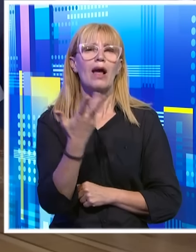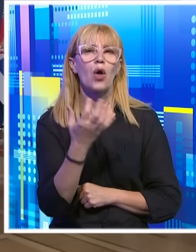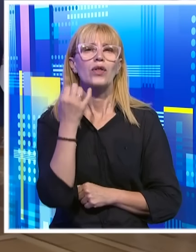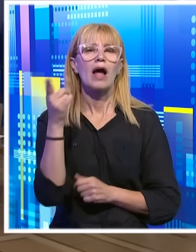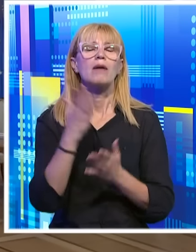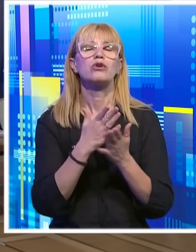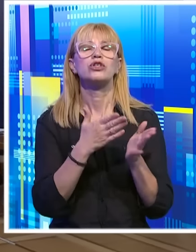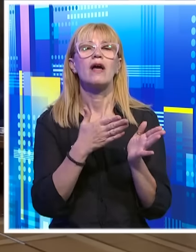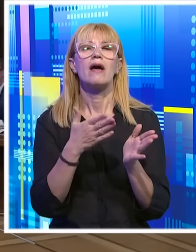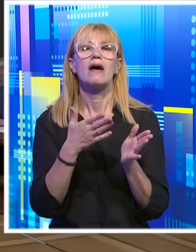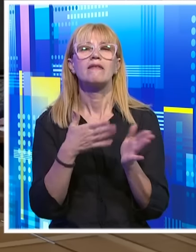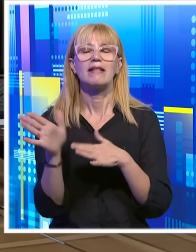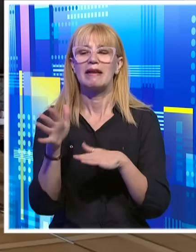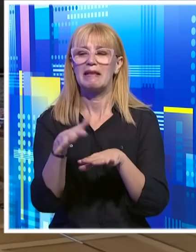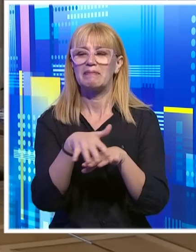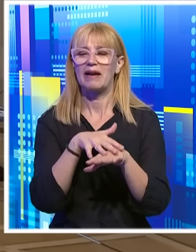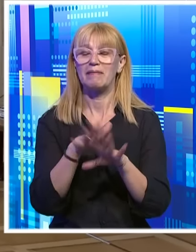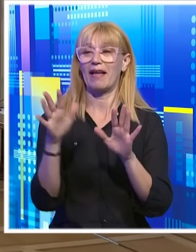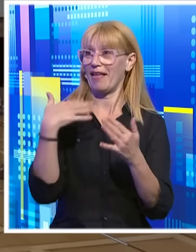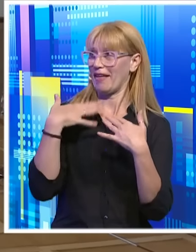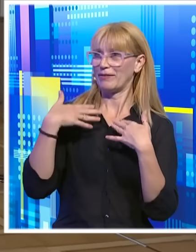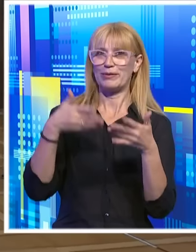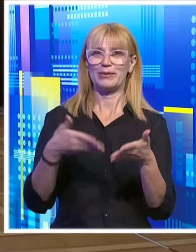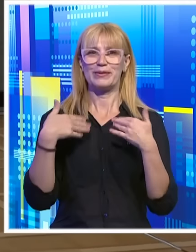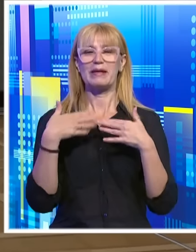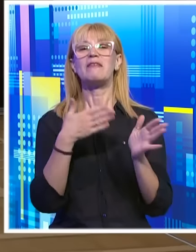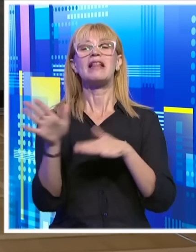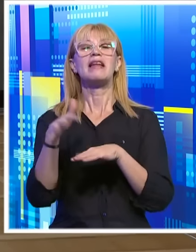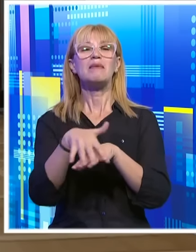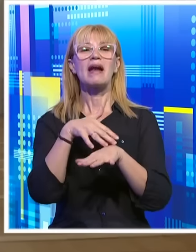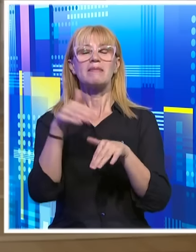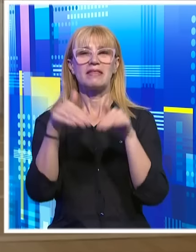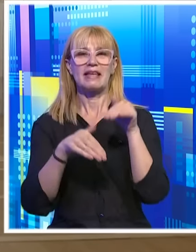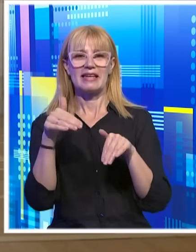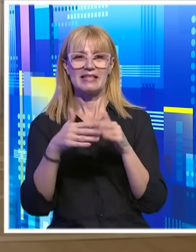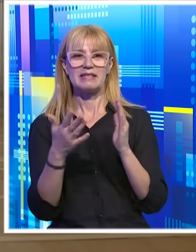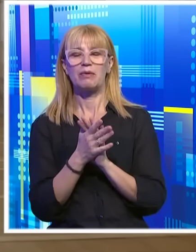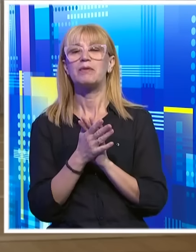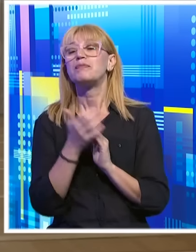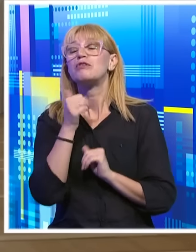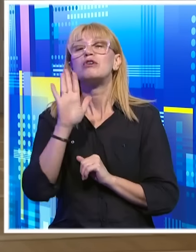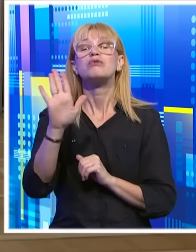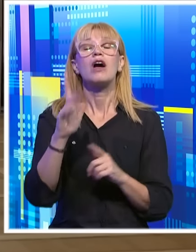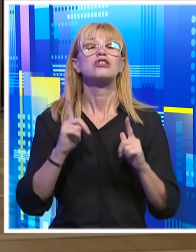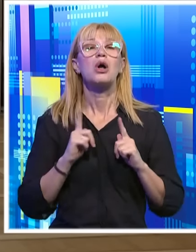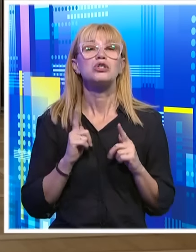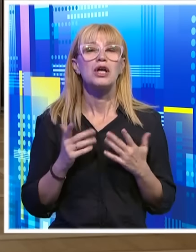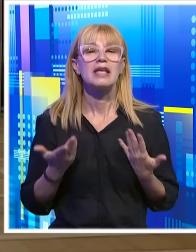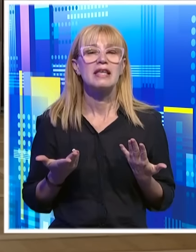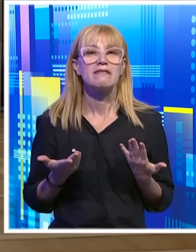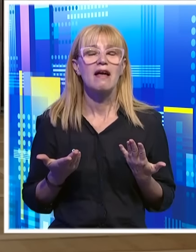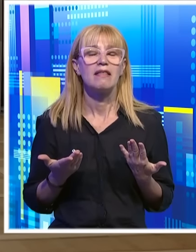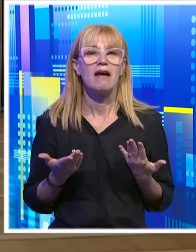vanredni parlament. Evo me. Vanredni parlamentarni izbori, pa kakva su vaše očekivanja od njih u